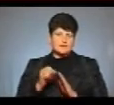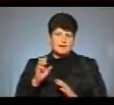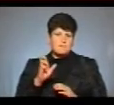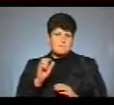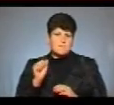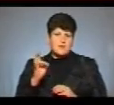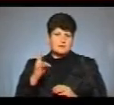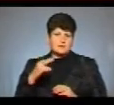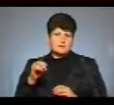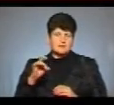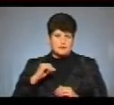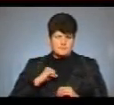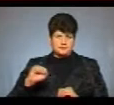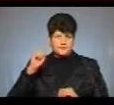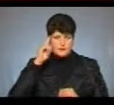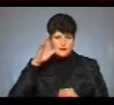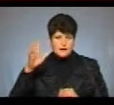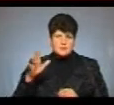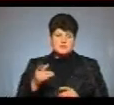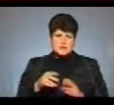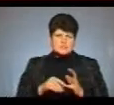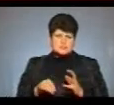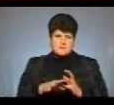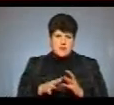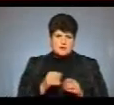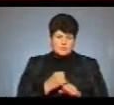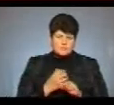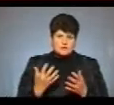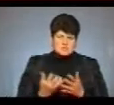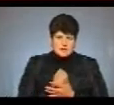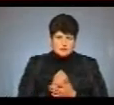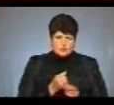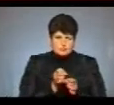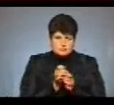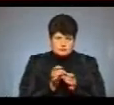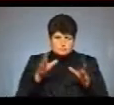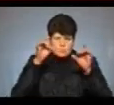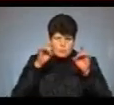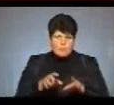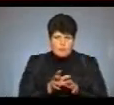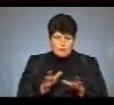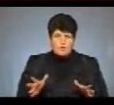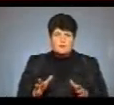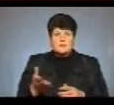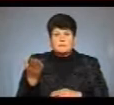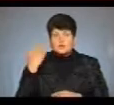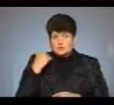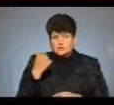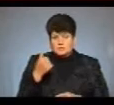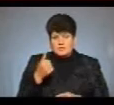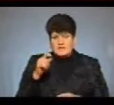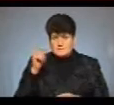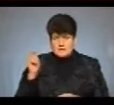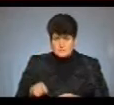номер 18 під час земельних робіт було знайдено боєприпаси часів минулих воєн. Сьогодні ж в нас в гостях Сергій